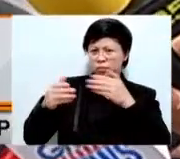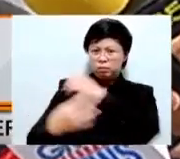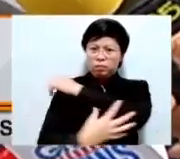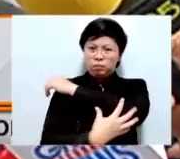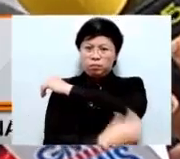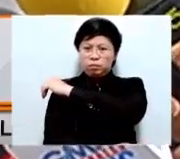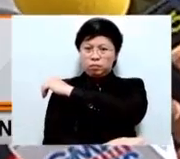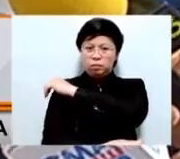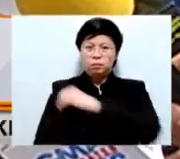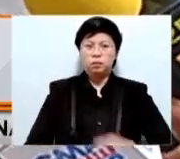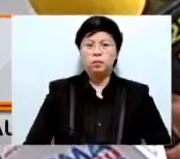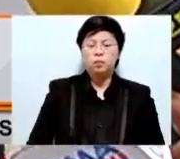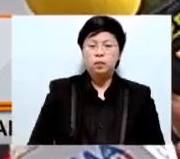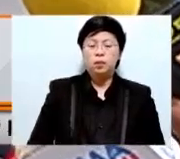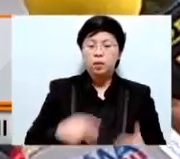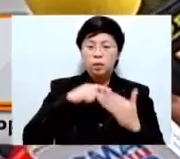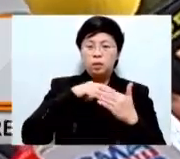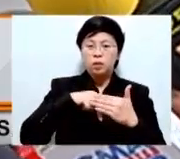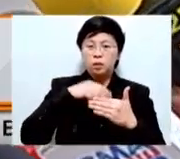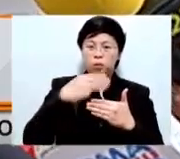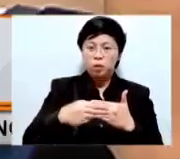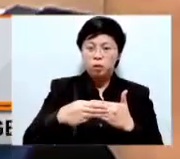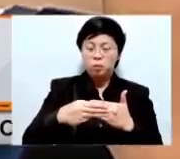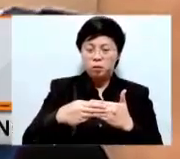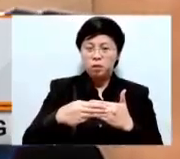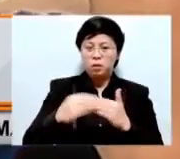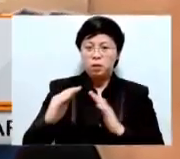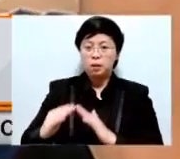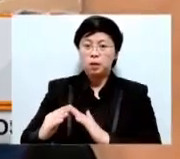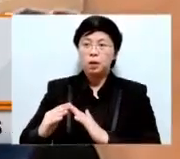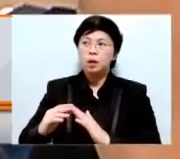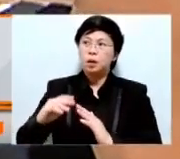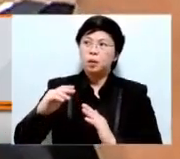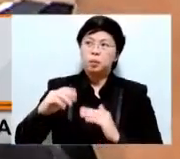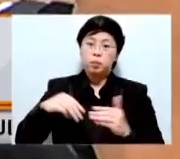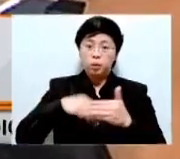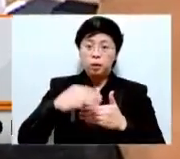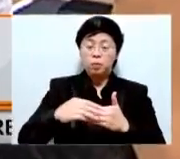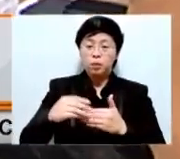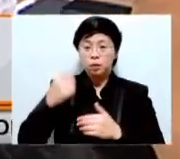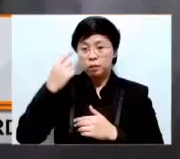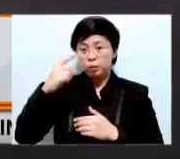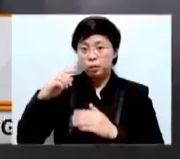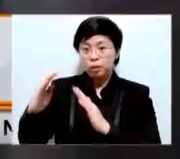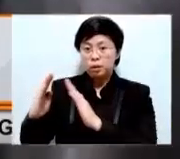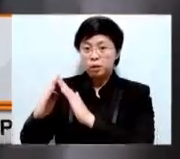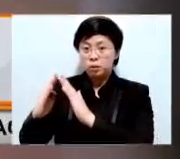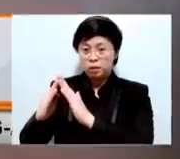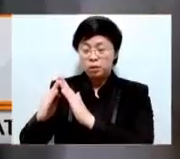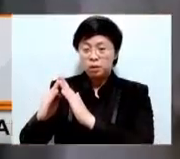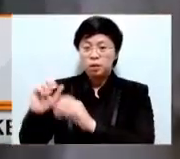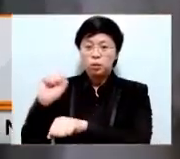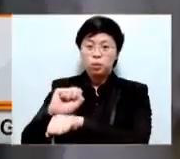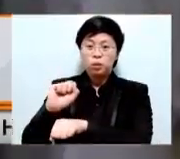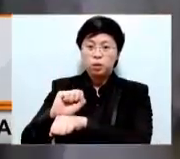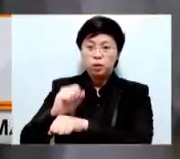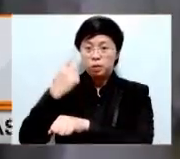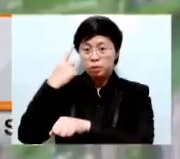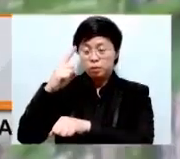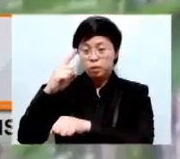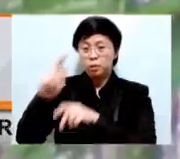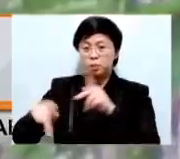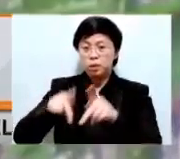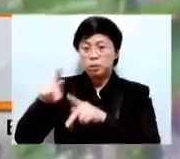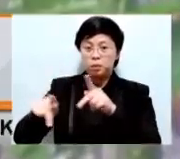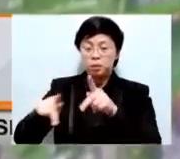ng programang pambansang pabahay para sa Pilipino, trabaho para sa bayan at walang gutom 2027 food stamp